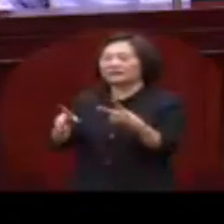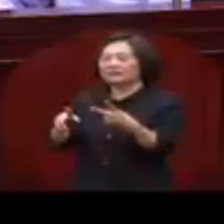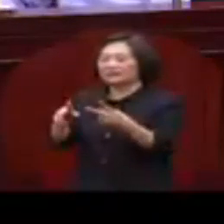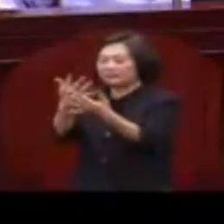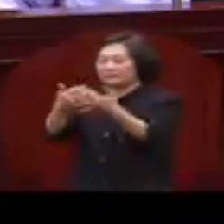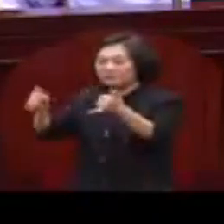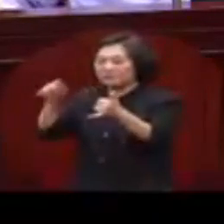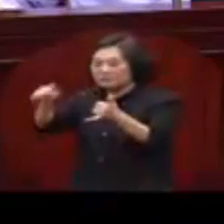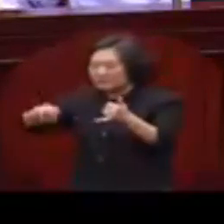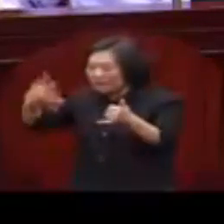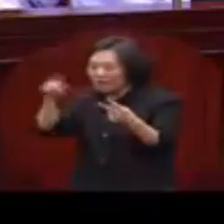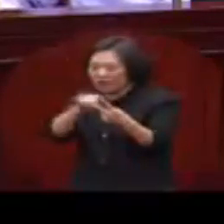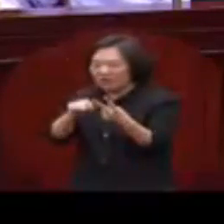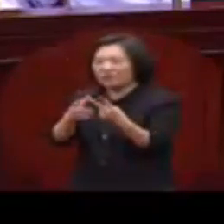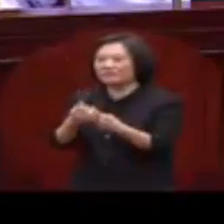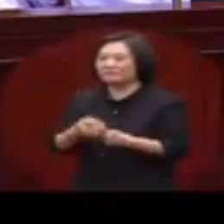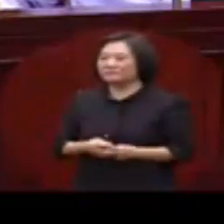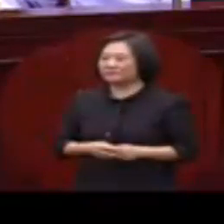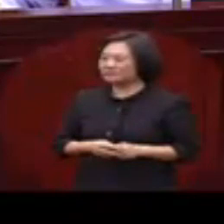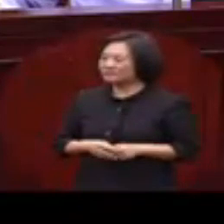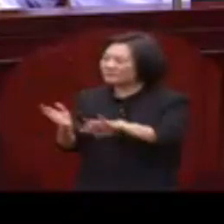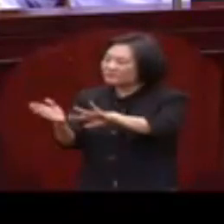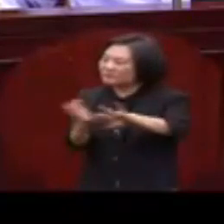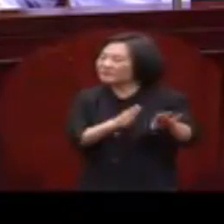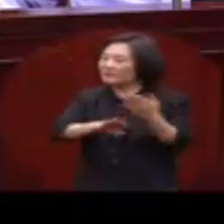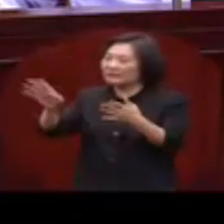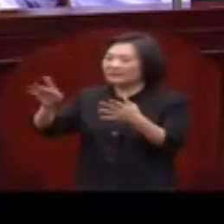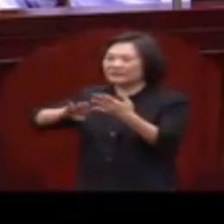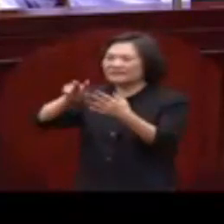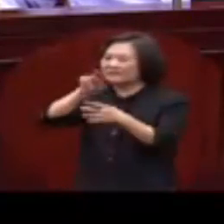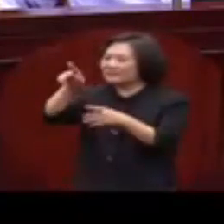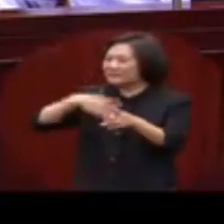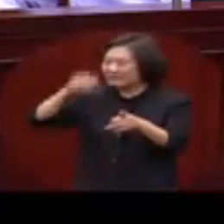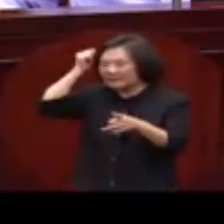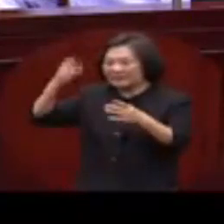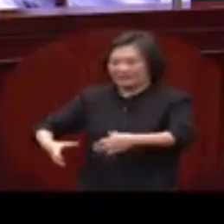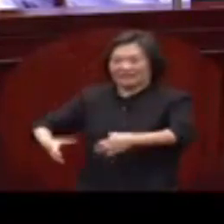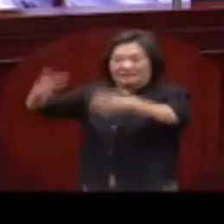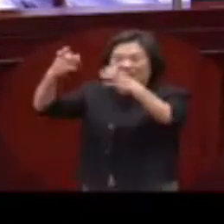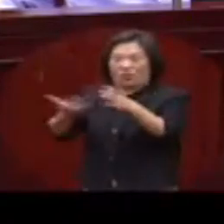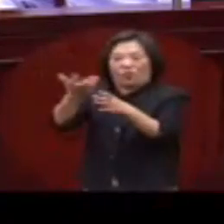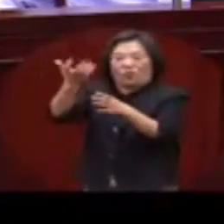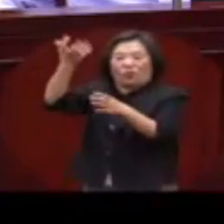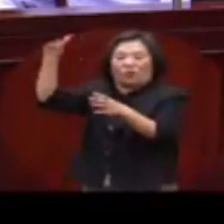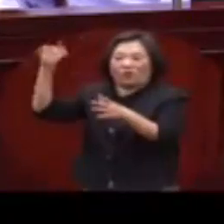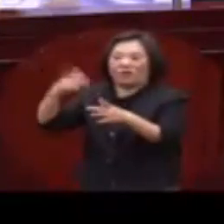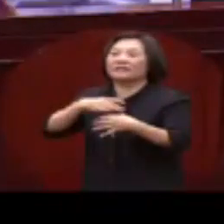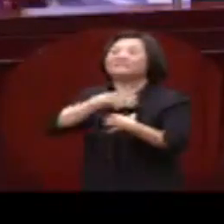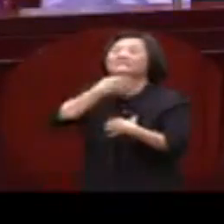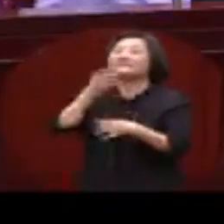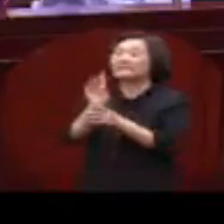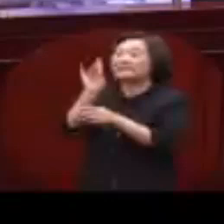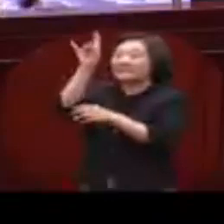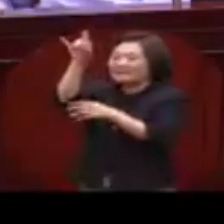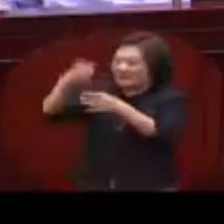那个木栅那一只烟囱，你知道哦，后来是用 iVoting 解套哦，既然大家喜欢长颈鹿，那我们就长颈鹿好